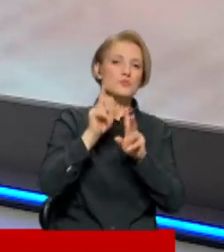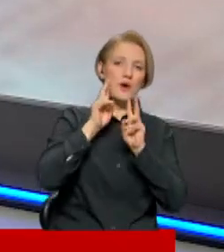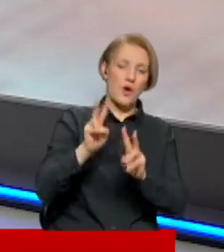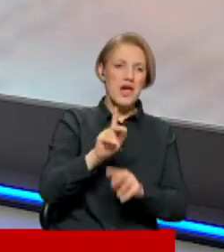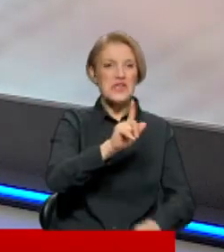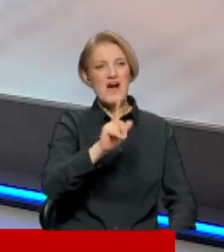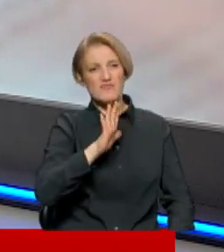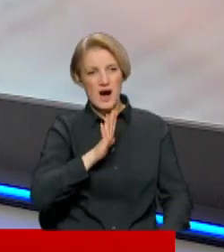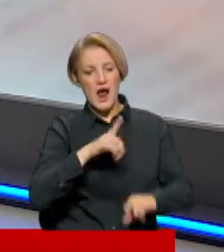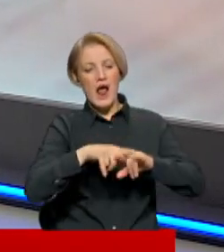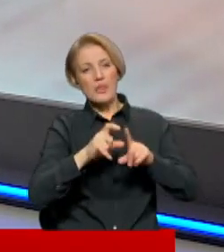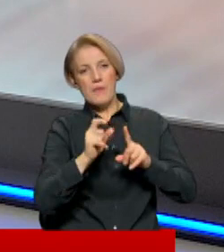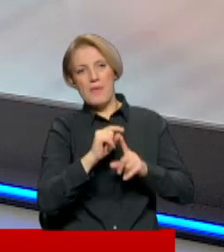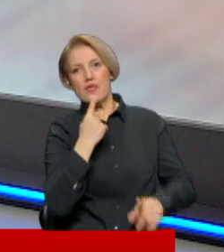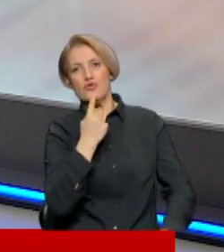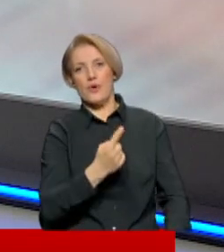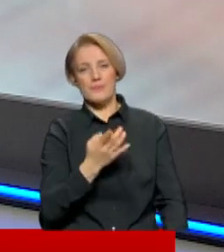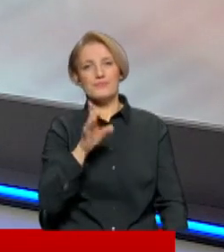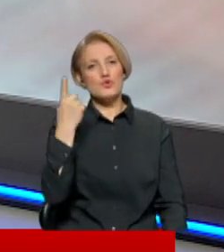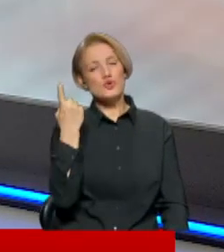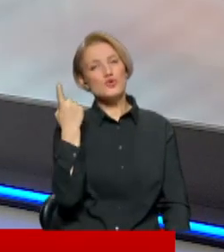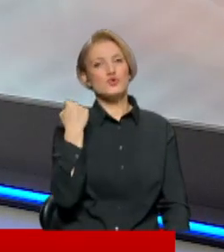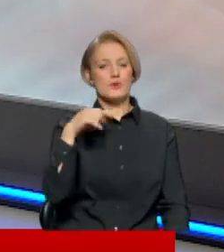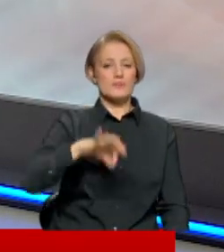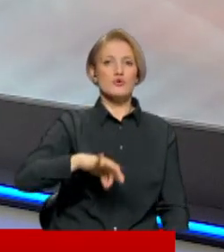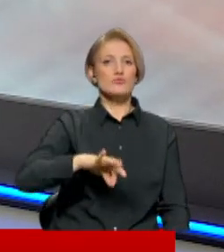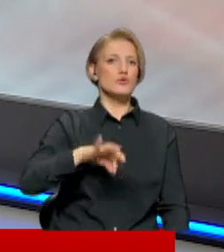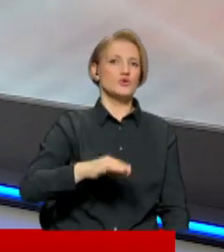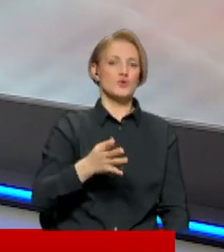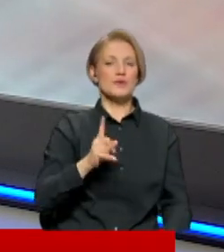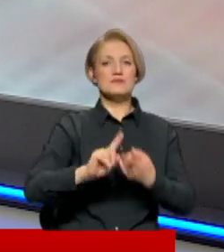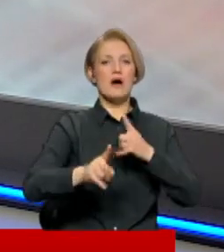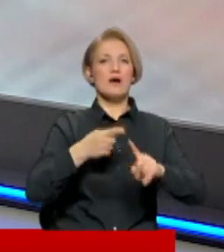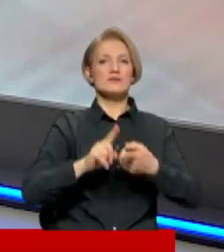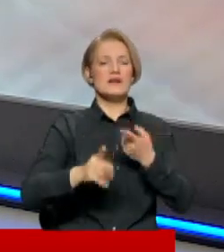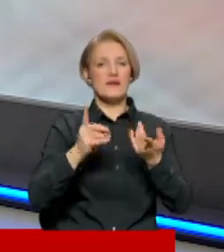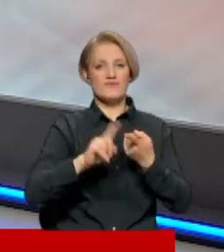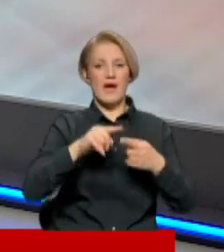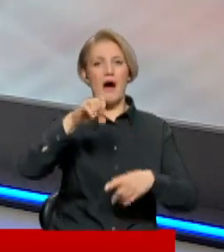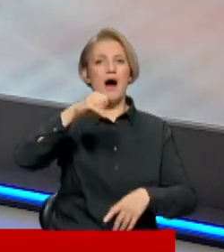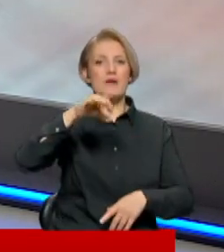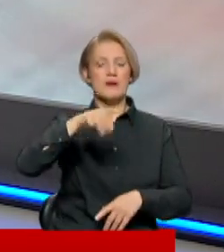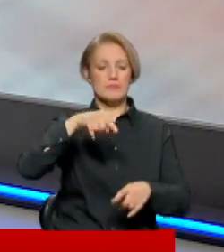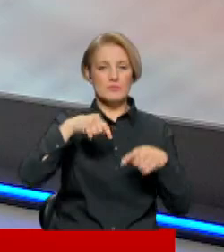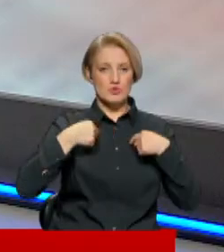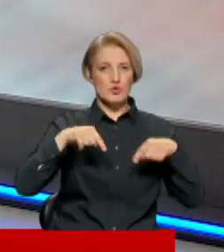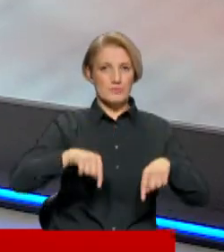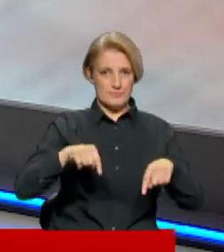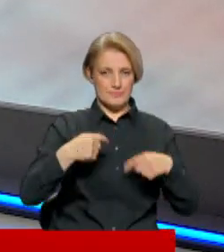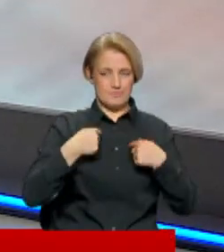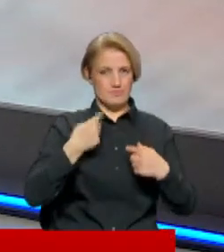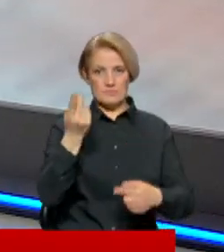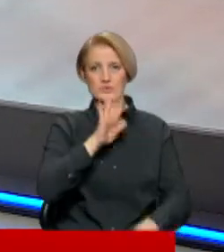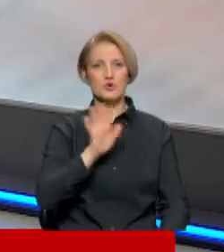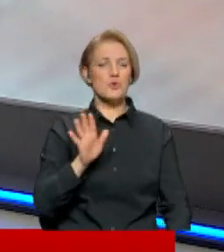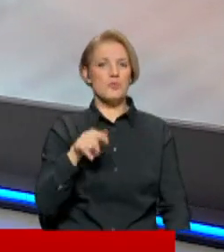ihtiyaca göre değişebiliyor Dün Dündür Bugün Bugündür siyaset ve AK Parti'de bunu bize unutturmuyor